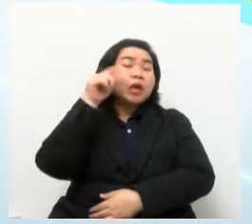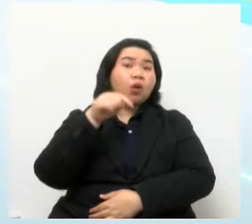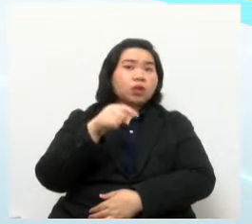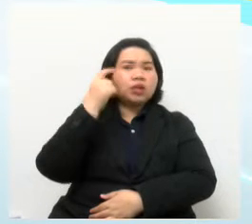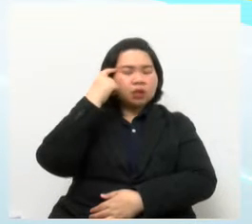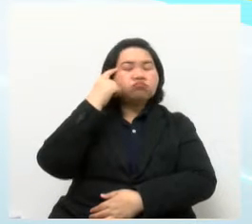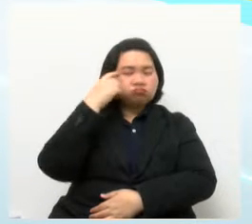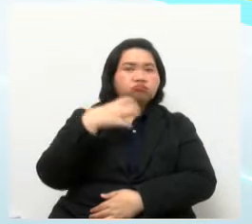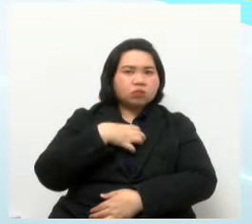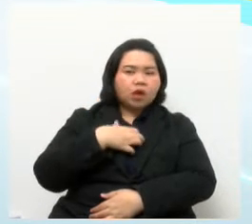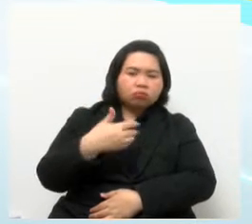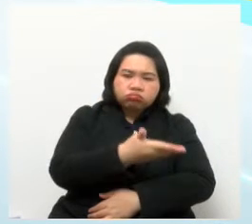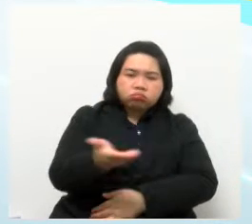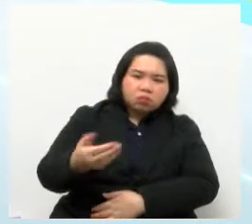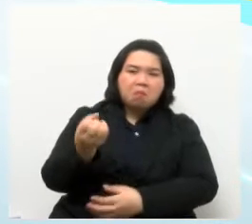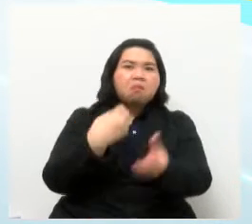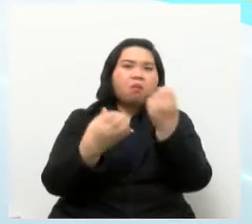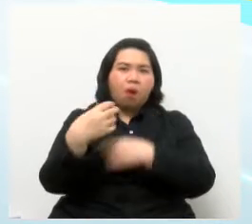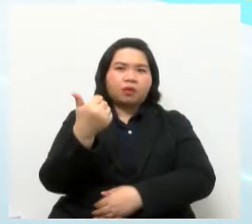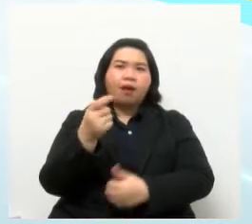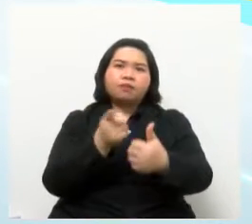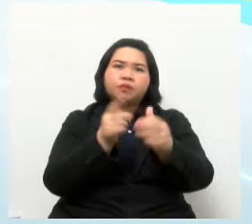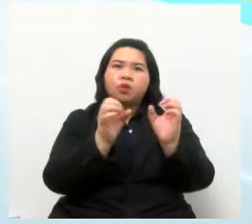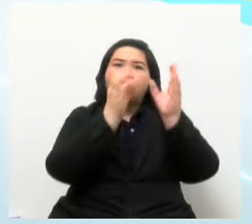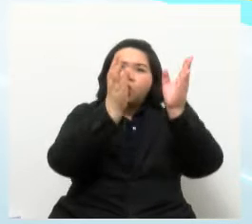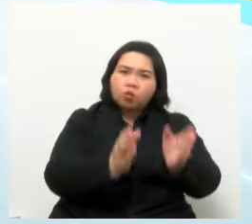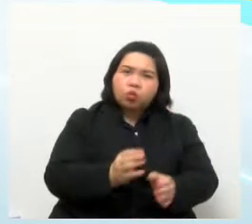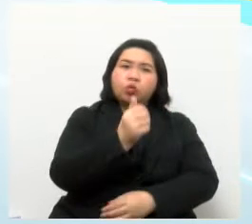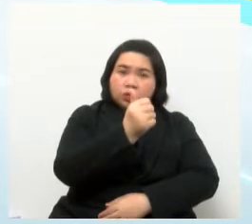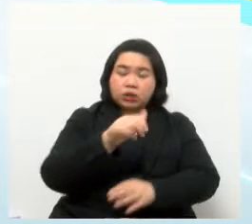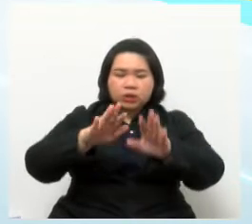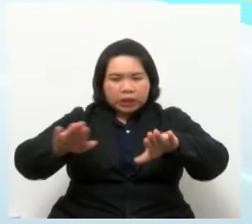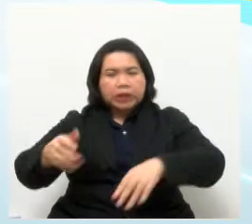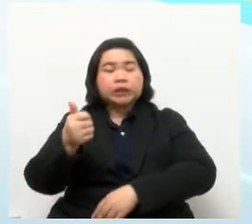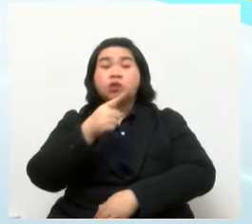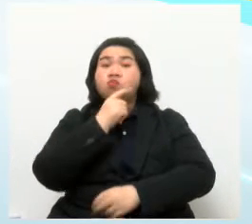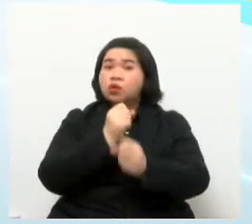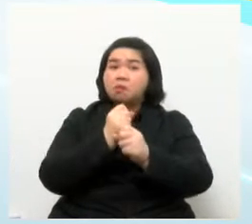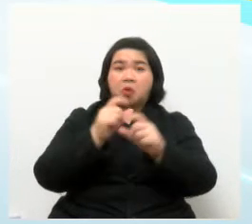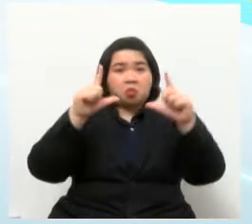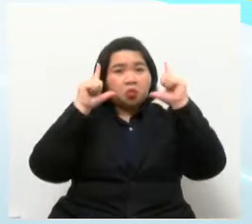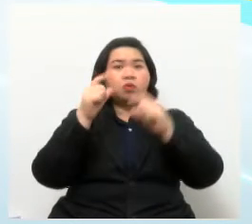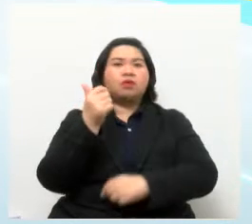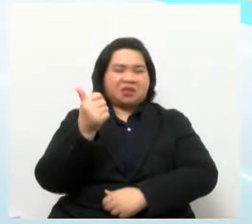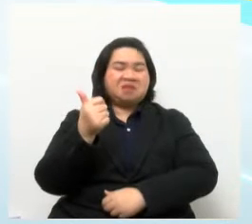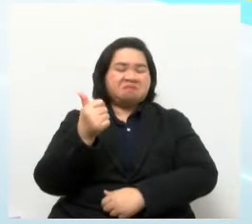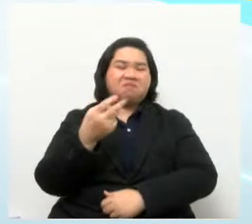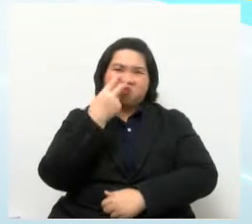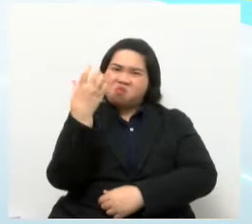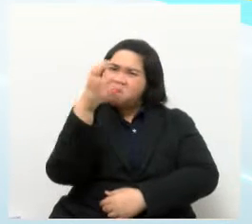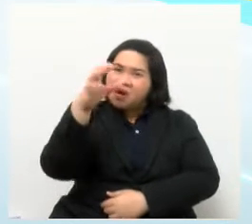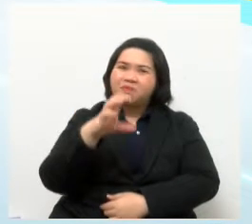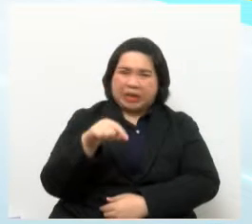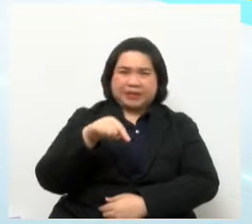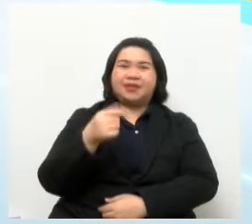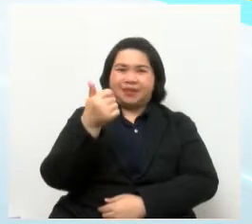มีส่วนร่วมให้มากยิ่งขึ้นด้วยโดยทั้งครูทั้งนักเรียนเลยที่มีผลงานดีๆผลงานเด่นๆมาโชว์ของกันได้ในรายการของเร